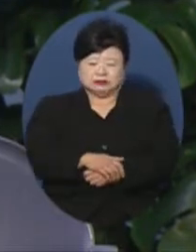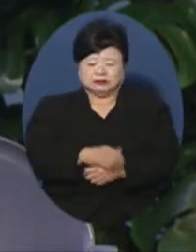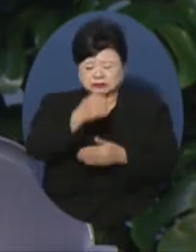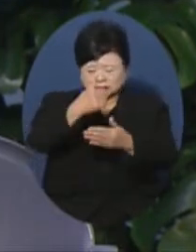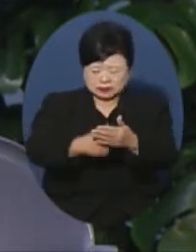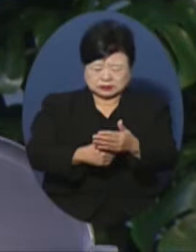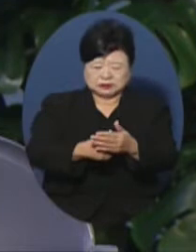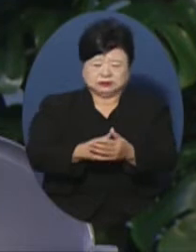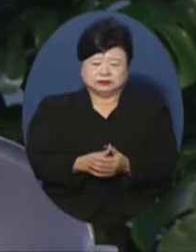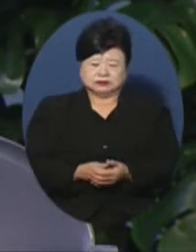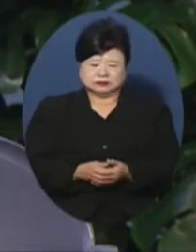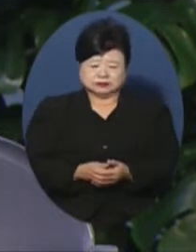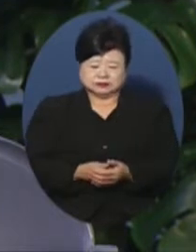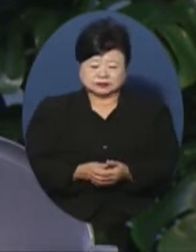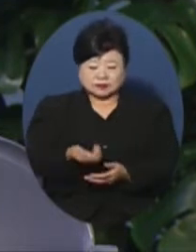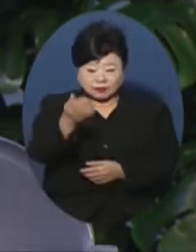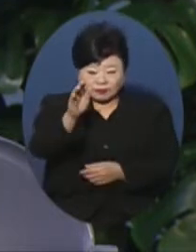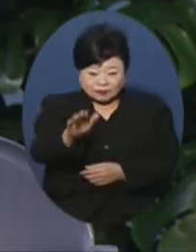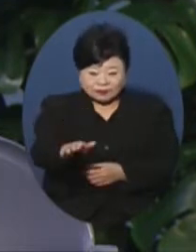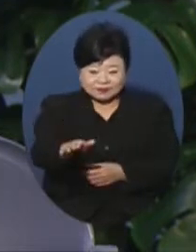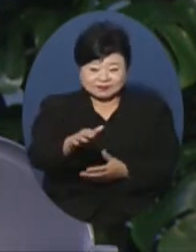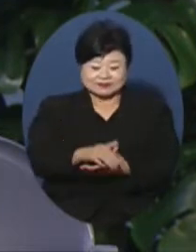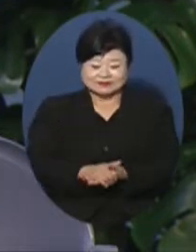밖에 없습니다.